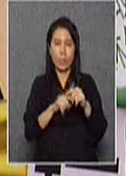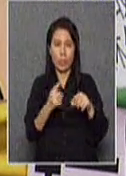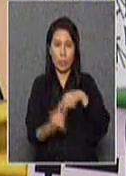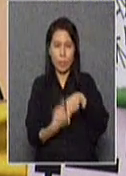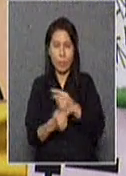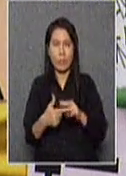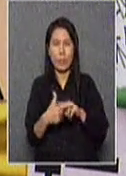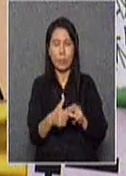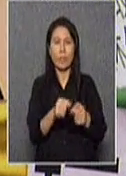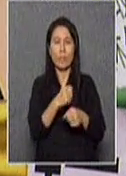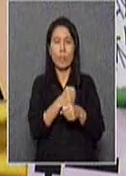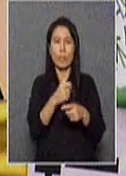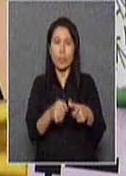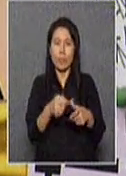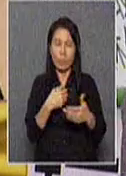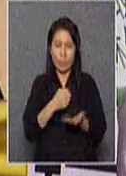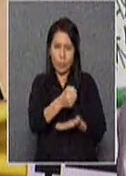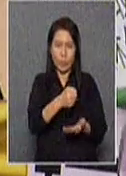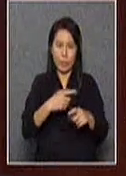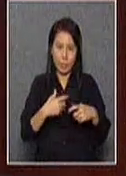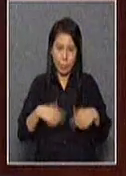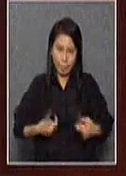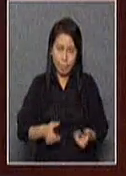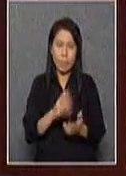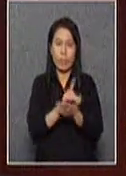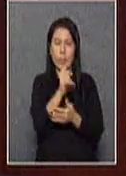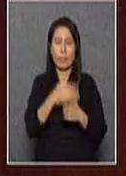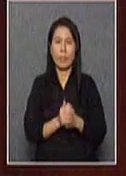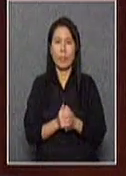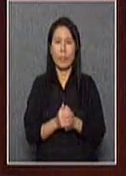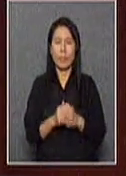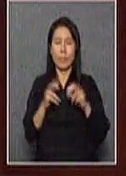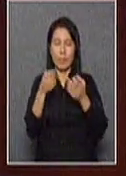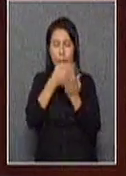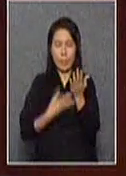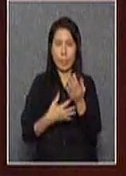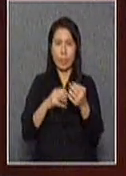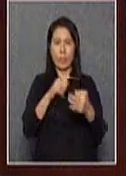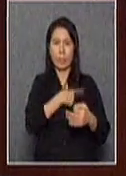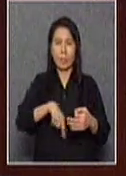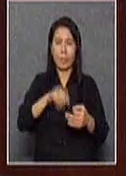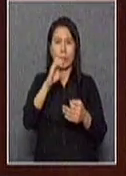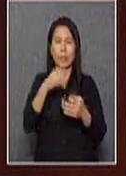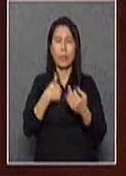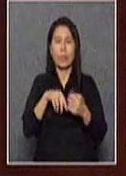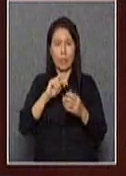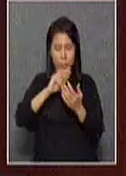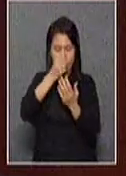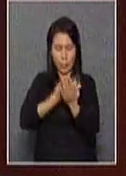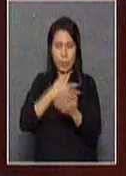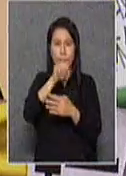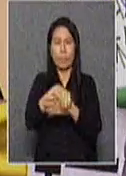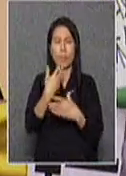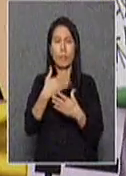付費用的全年預算開支。 現在各位提出的待決議題是陳志全議員動議的修正案，予以通過。現在付諸表